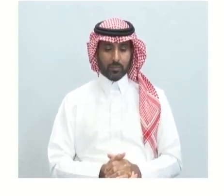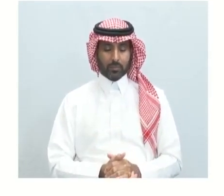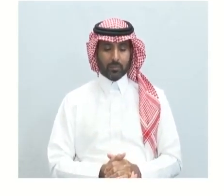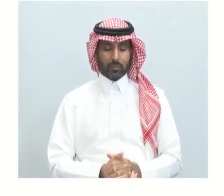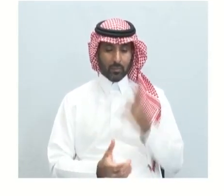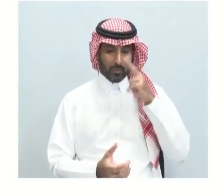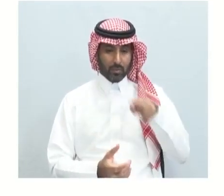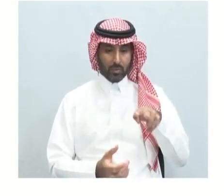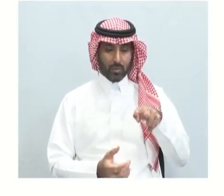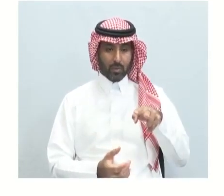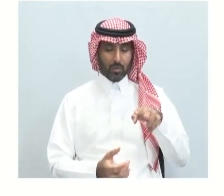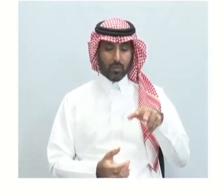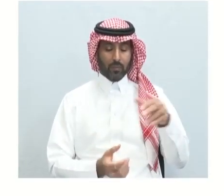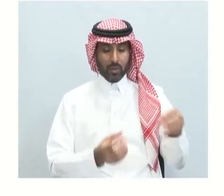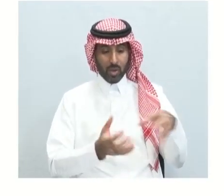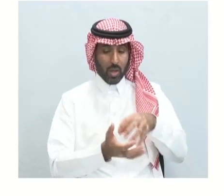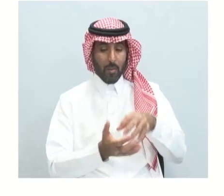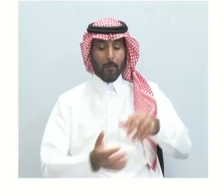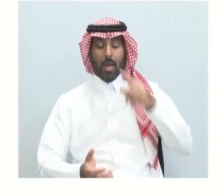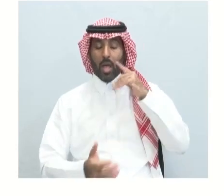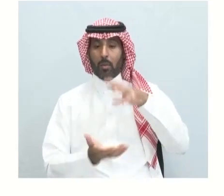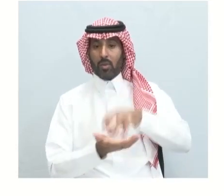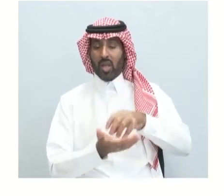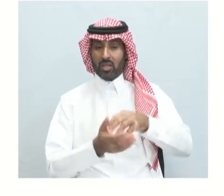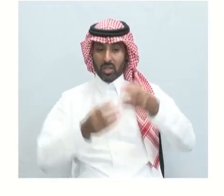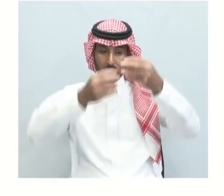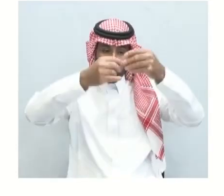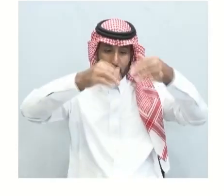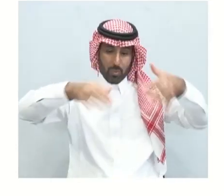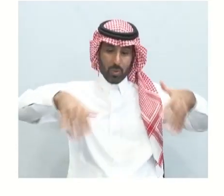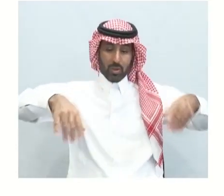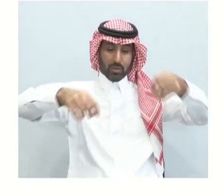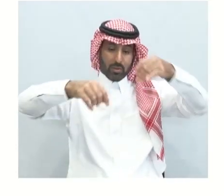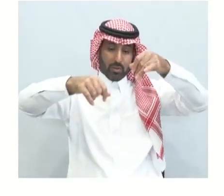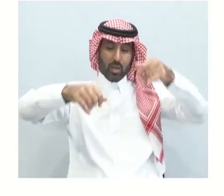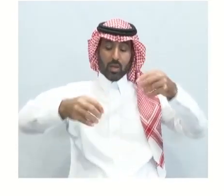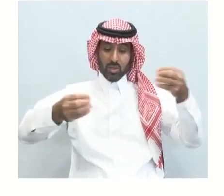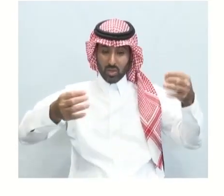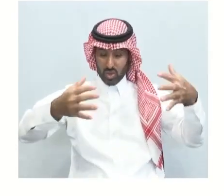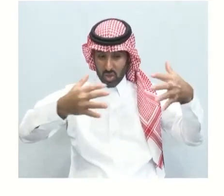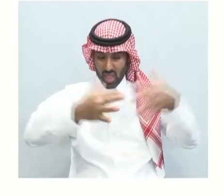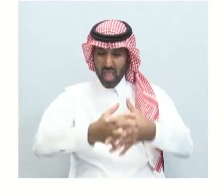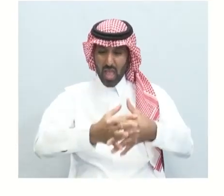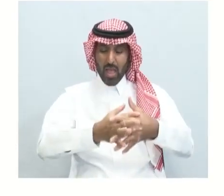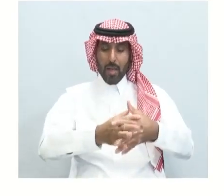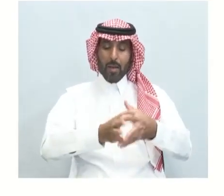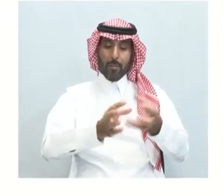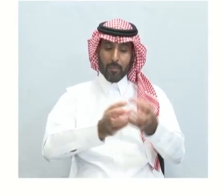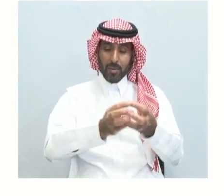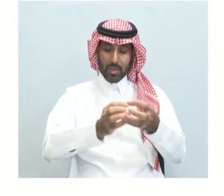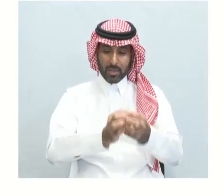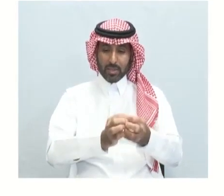ايضا في اقليم الكثبان الرمليه اعزائي الطلبه واذا التحمت حبيبات الرمل ببعضها كونت ما